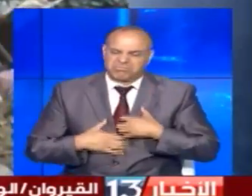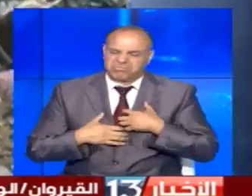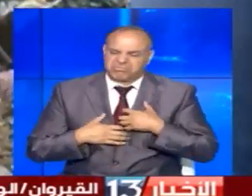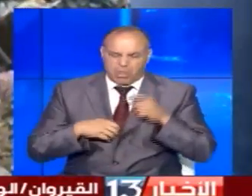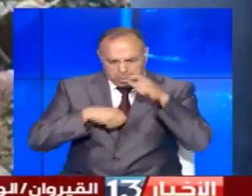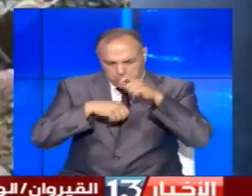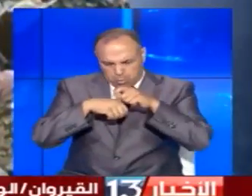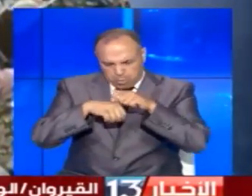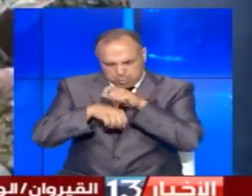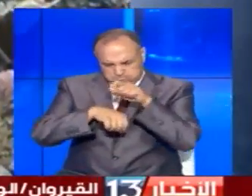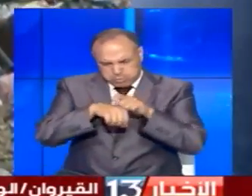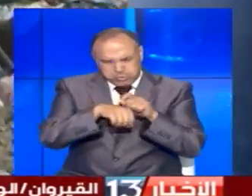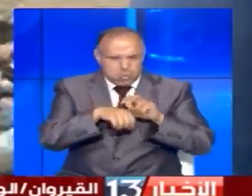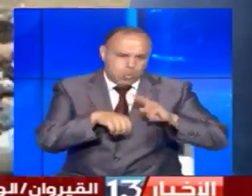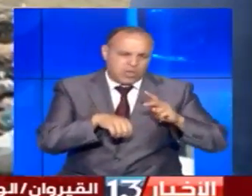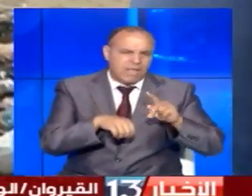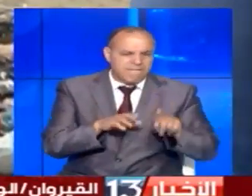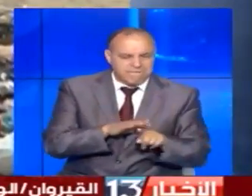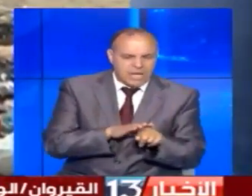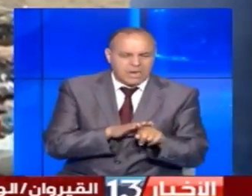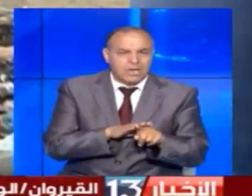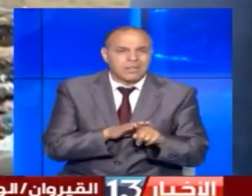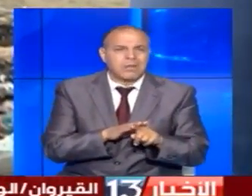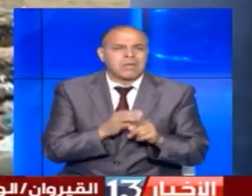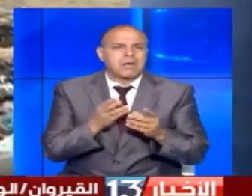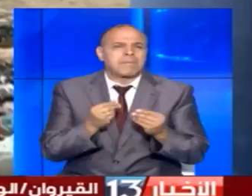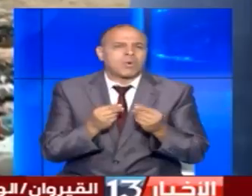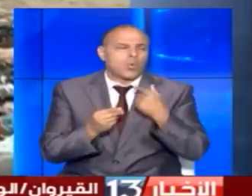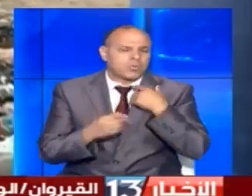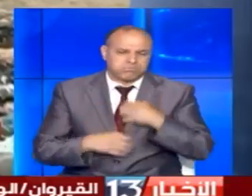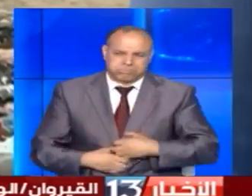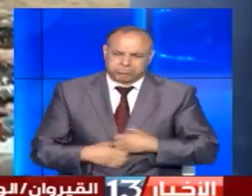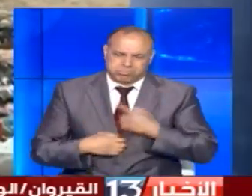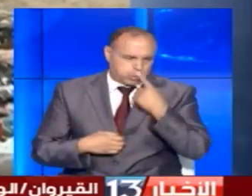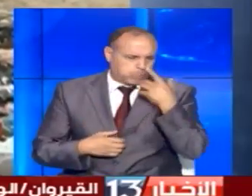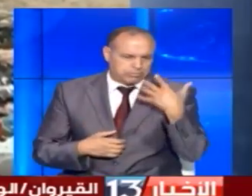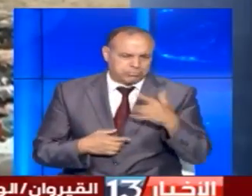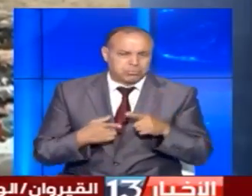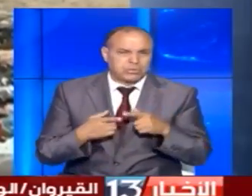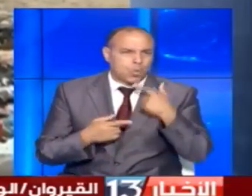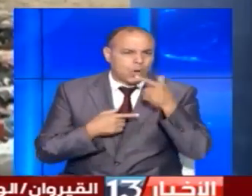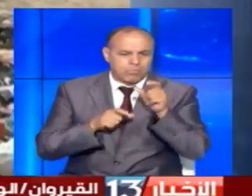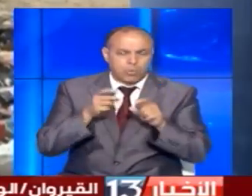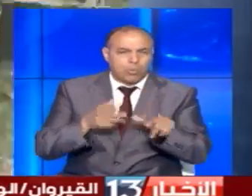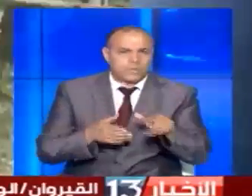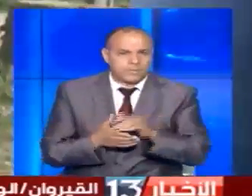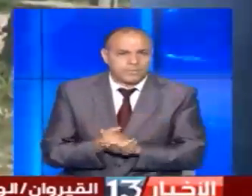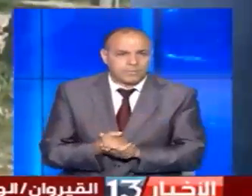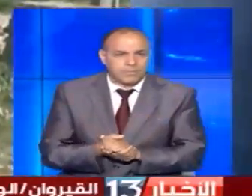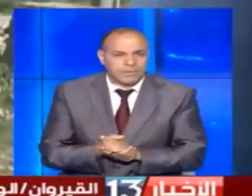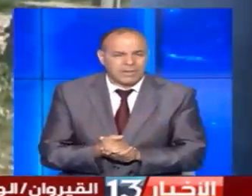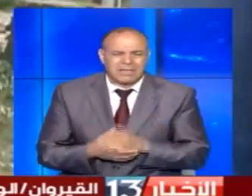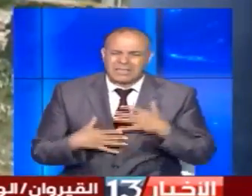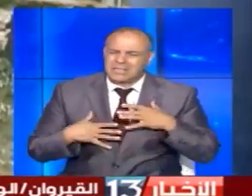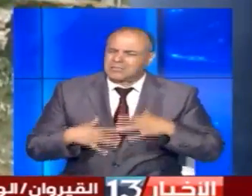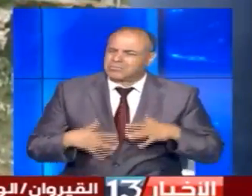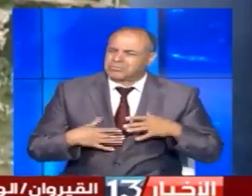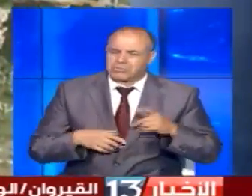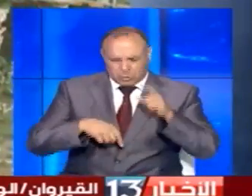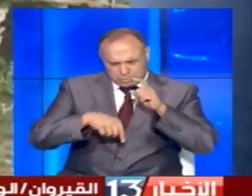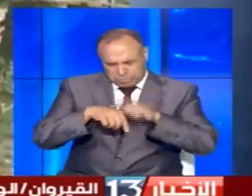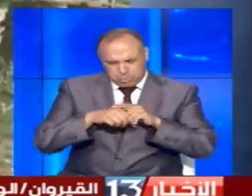للذباب والباعوض والفئران، وبات الوضع لا يحتمل حسب قول السكان. قلقني